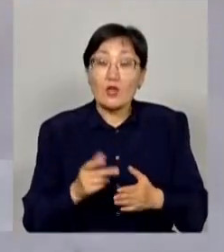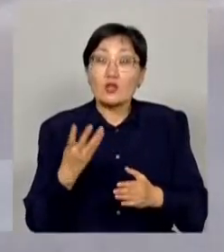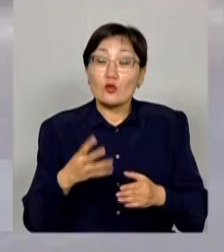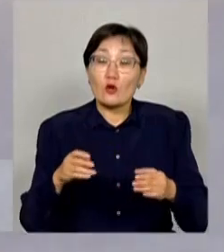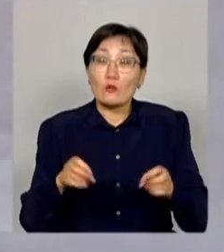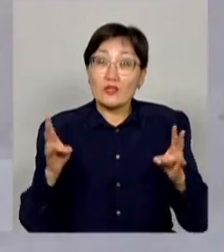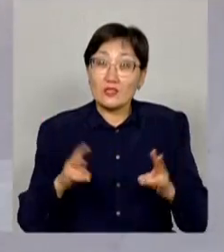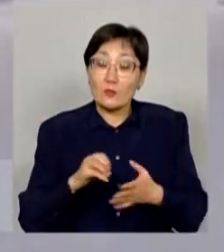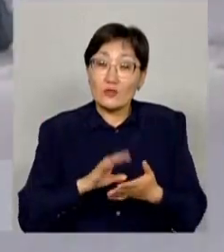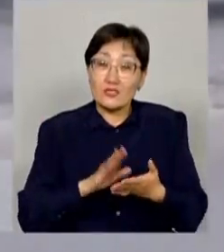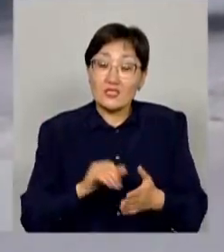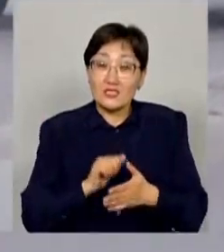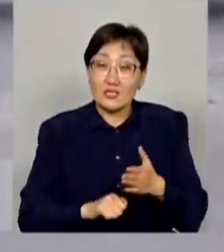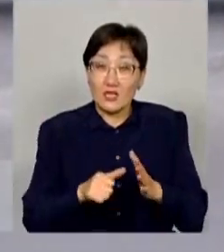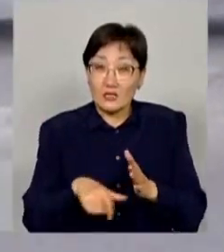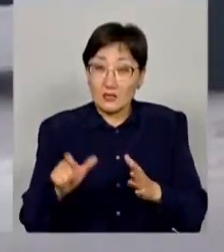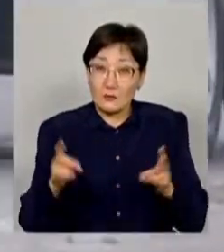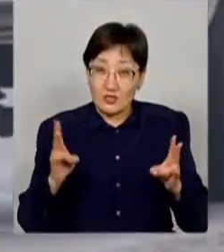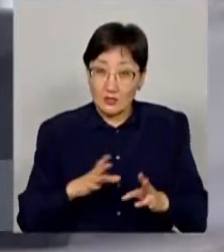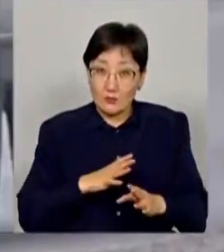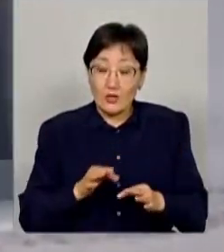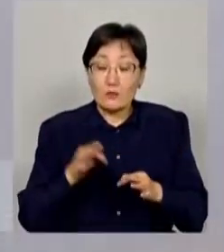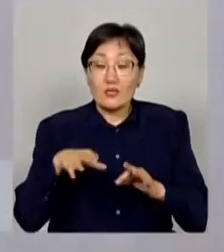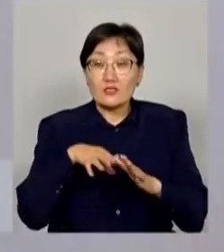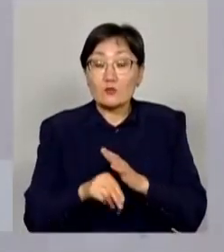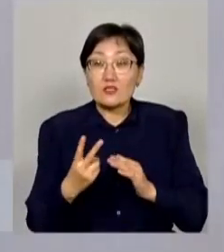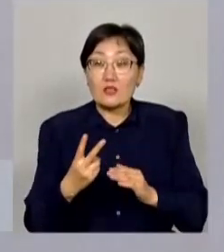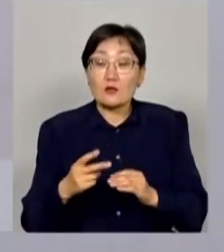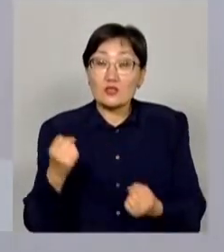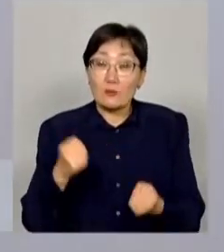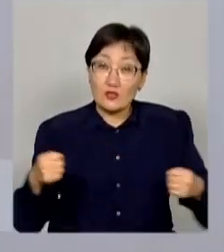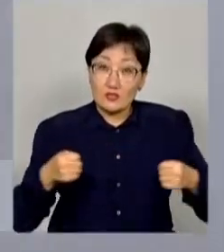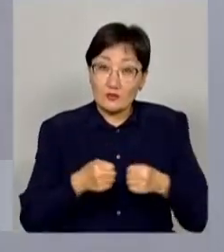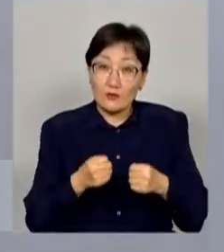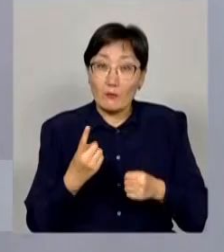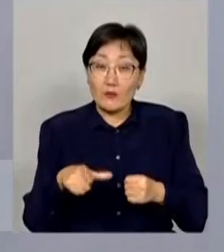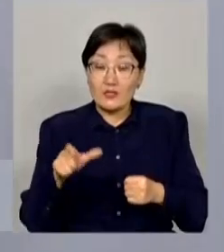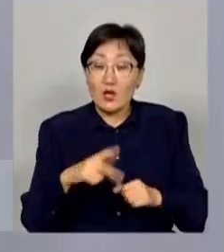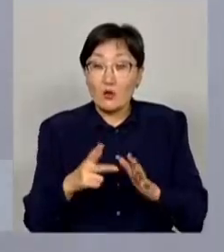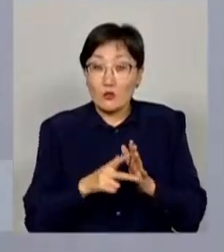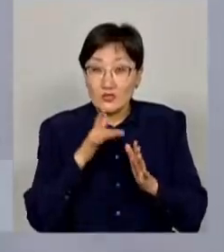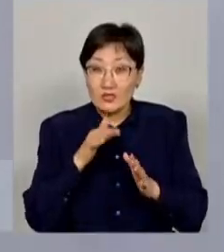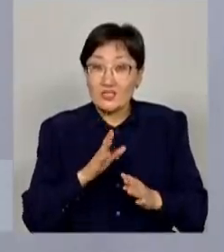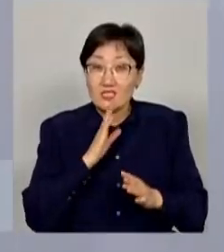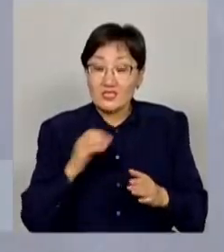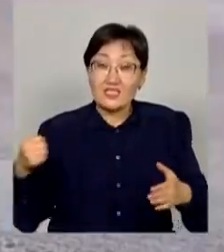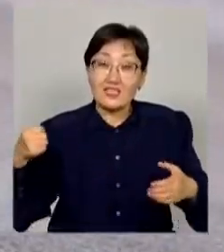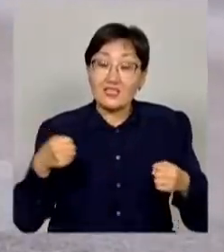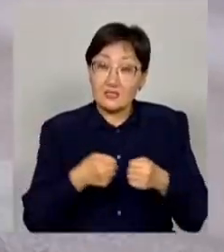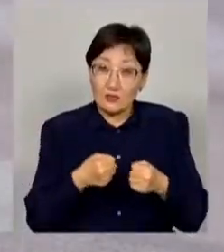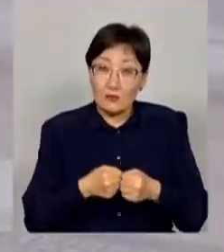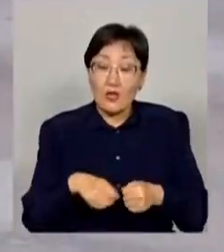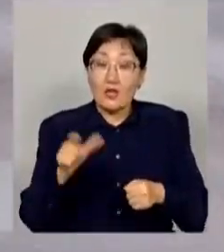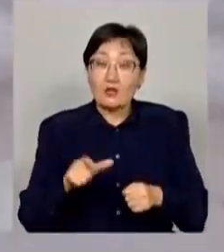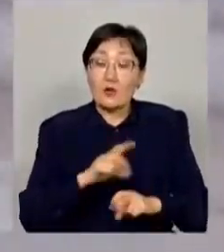апат тіркеліп, салдарынан 6 адам жарақат алған. Облыс аумағында 2 автокөлік соқтығысып, оның бірі 18 жастағы қызды қағып өткен. Адам